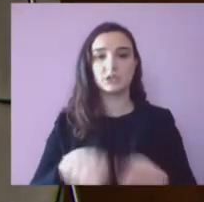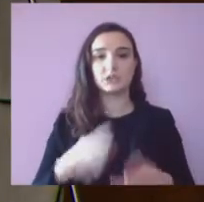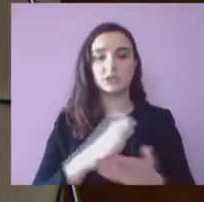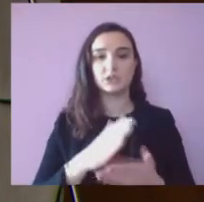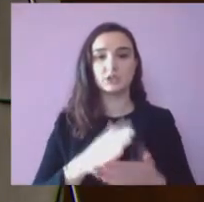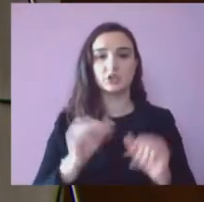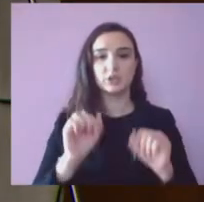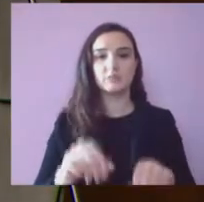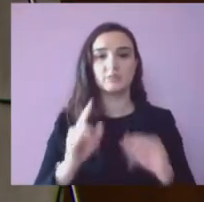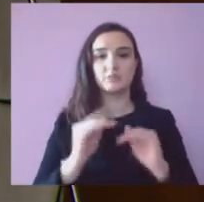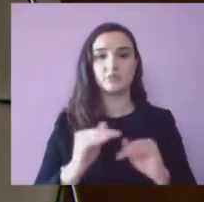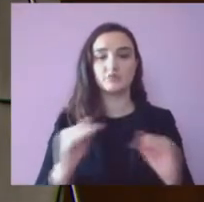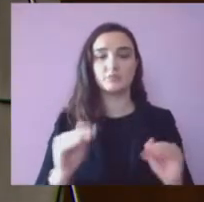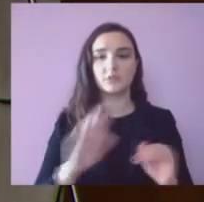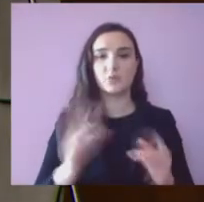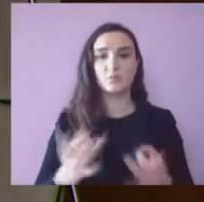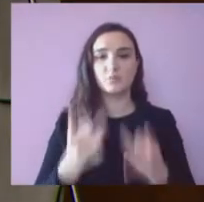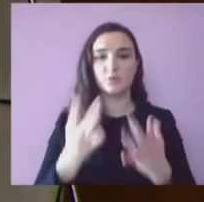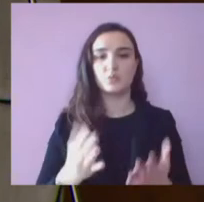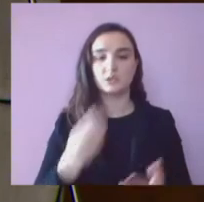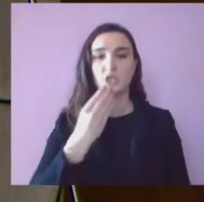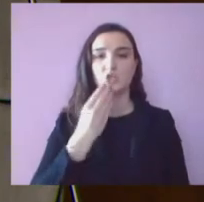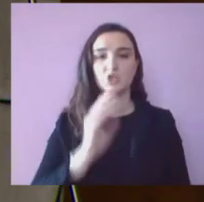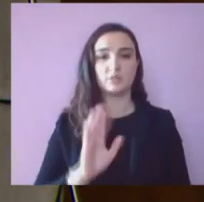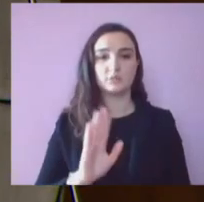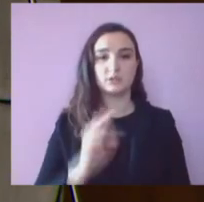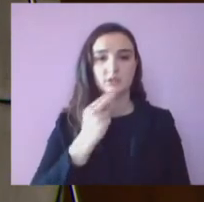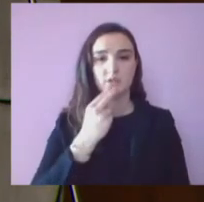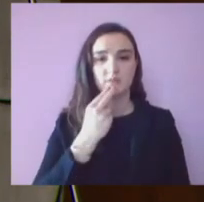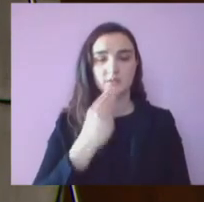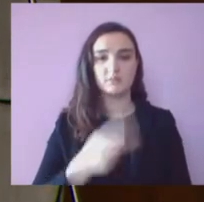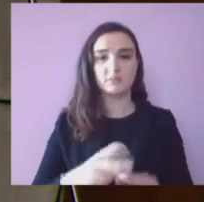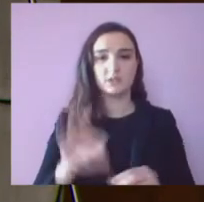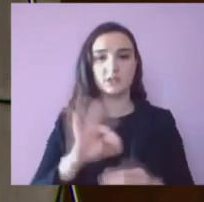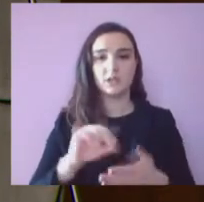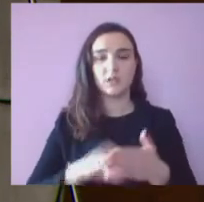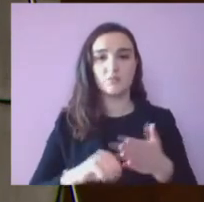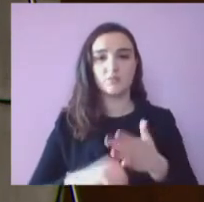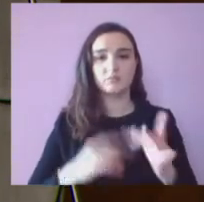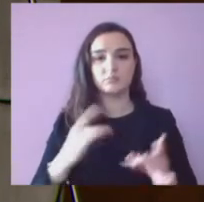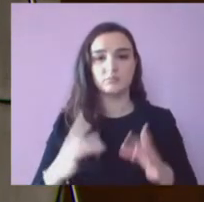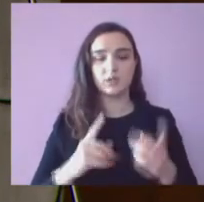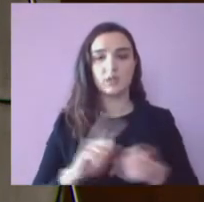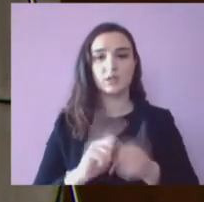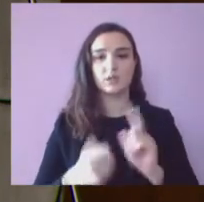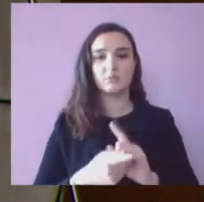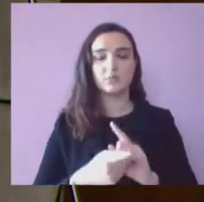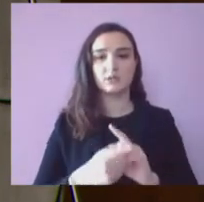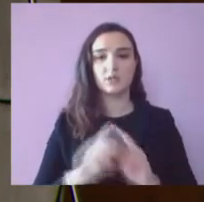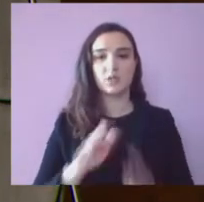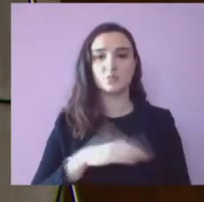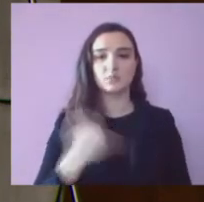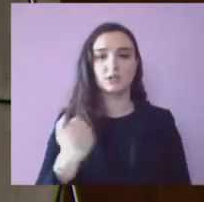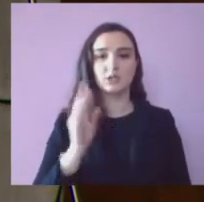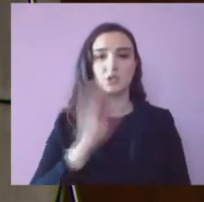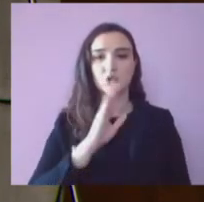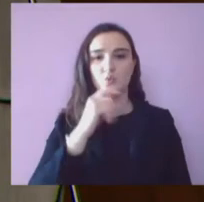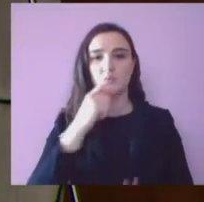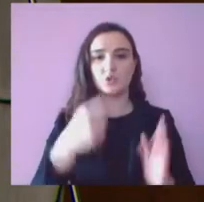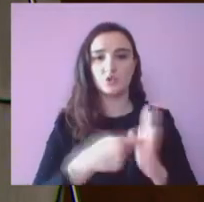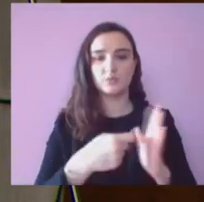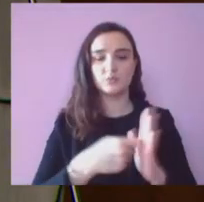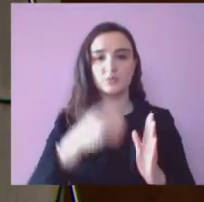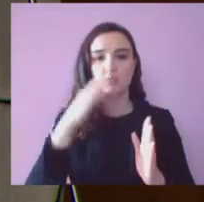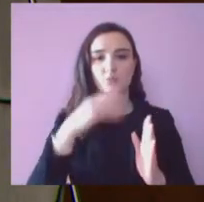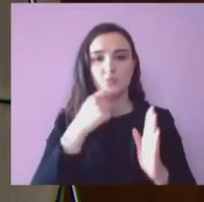ბავშვი არაუბრალოდ არ ჭამდეს საკვებს და ამის გამო ჭირვეულობდეს, არამედ ან უნდა რომ დედიკომ აჭამოს და მამიკომ აჭამოს,